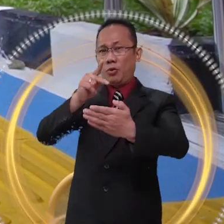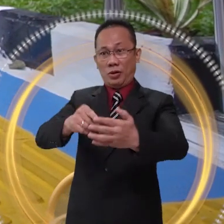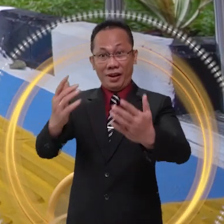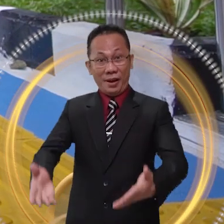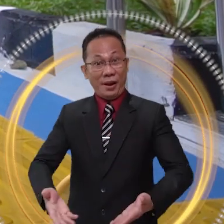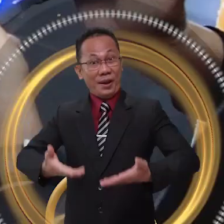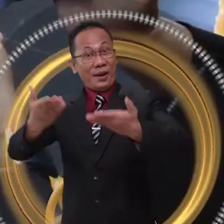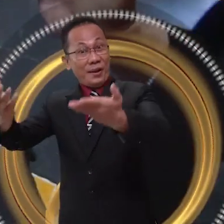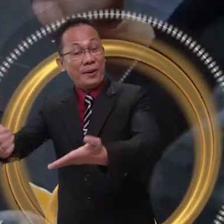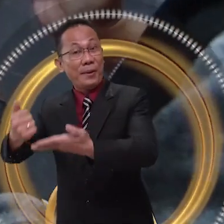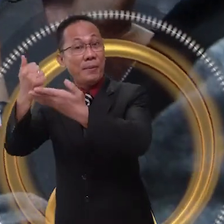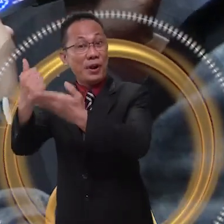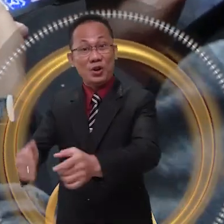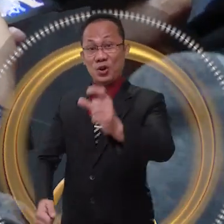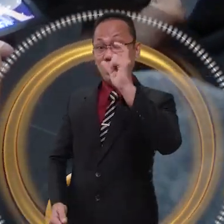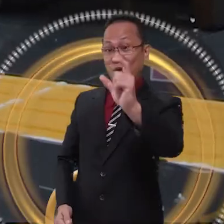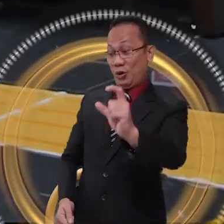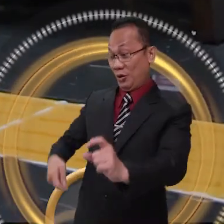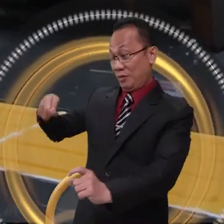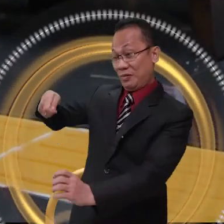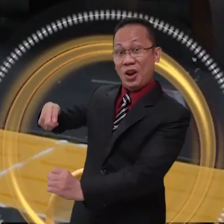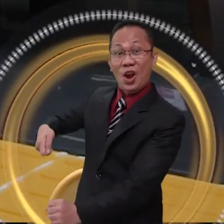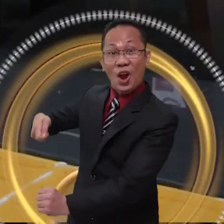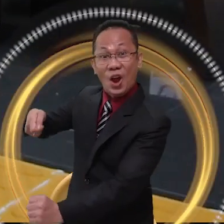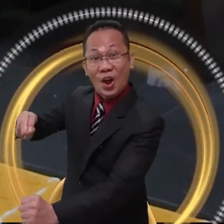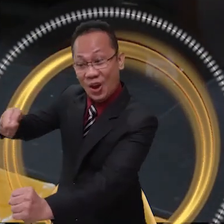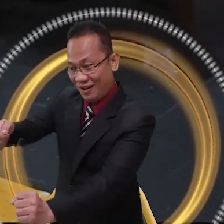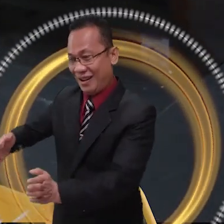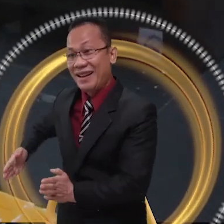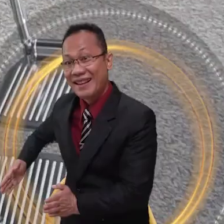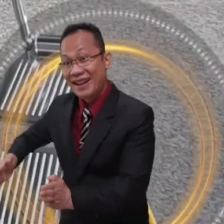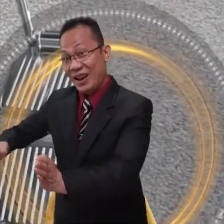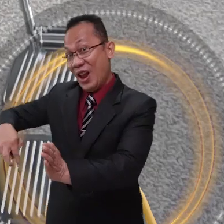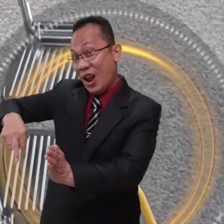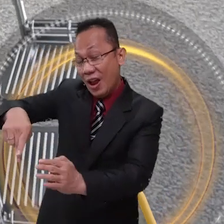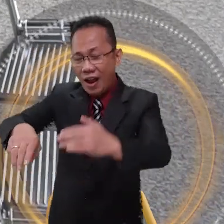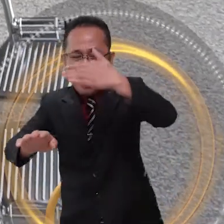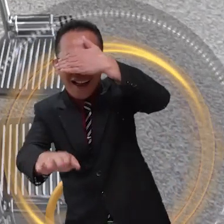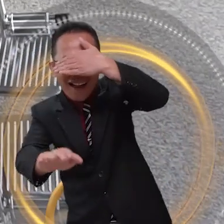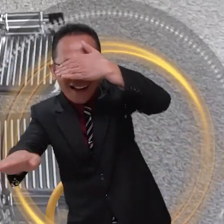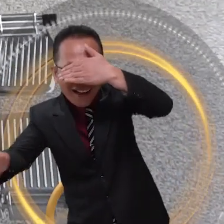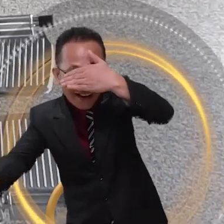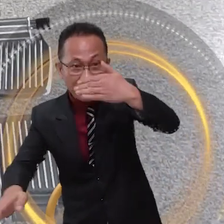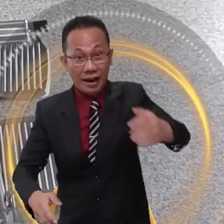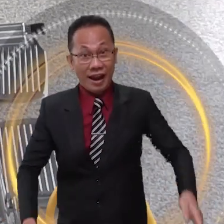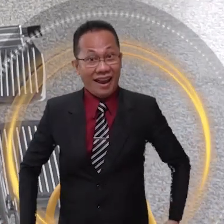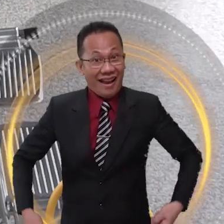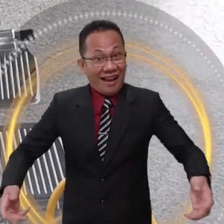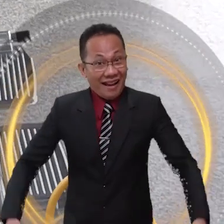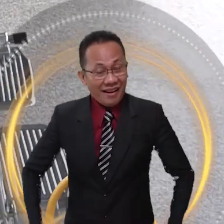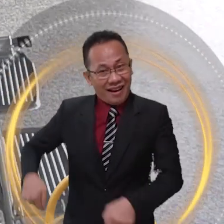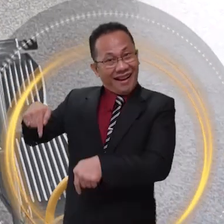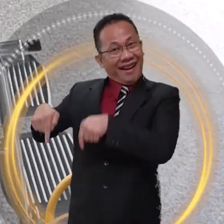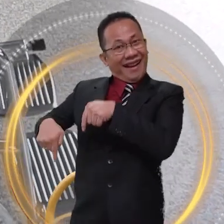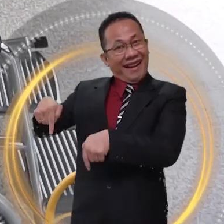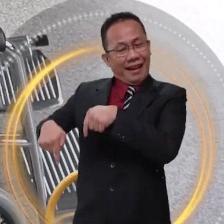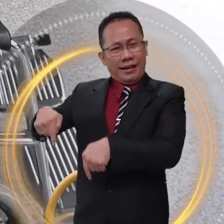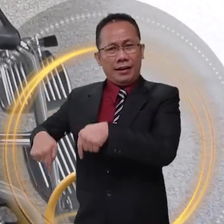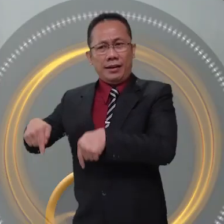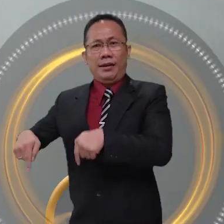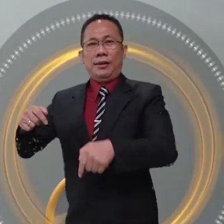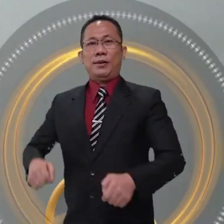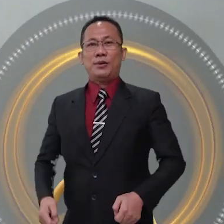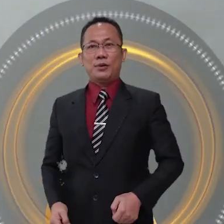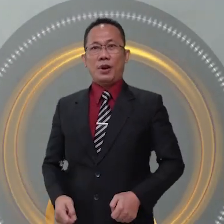Pusat menyediakan fasilitas berupa alat bantu, diantaranya tongkat dan guiding block untuk tunanetra, kursi roda untuk